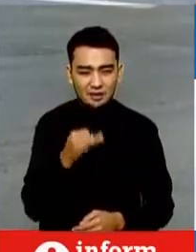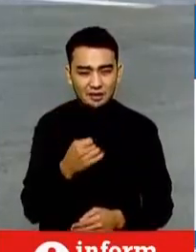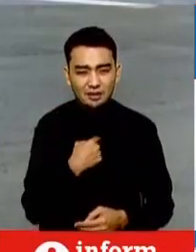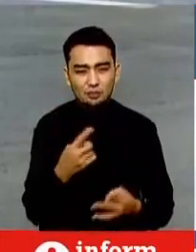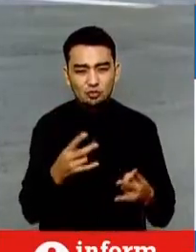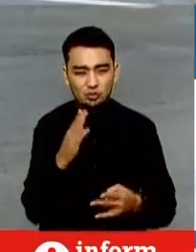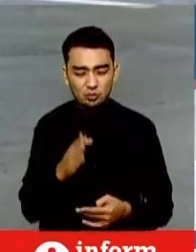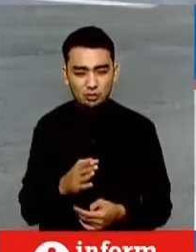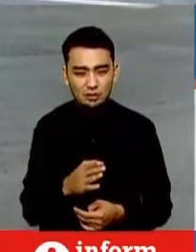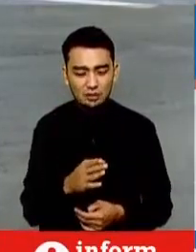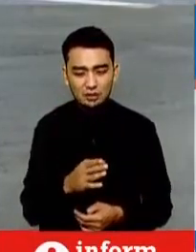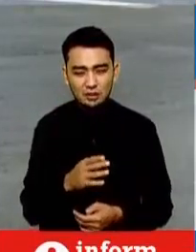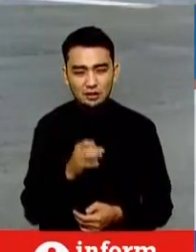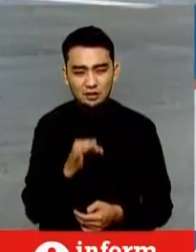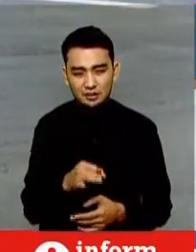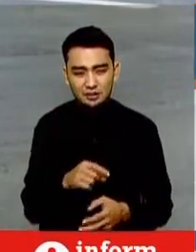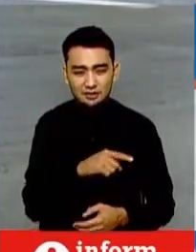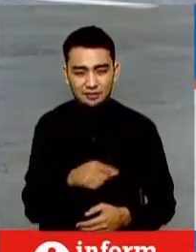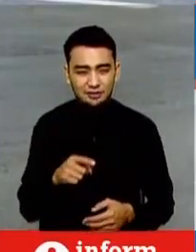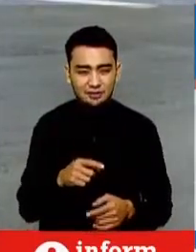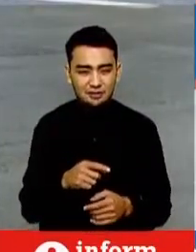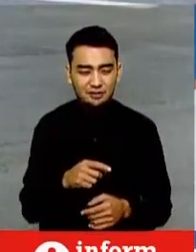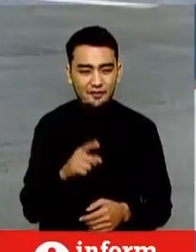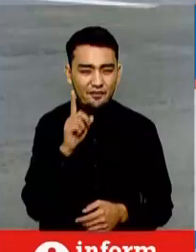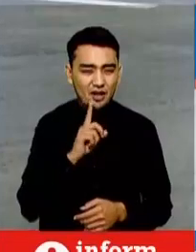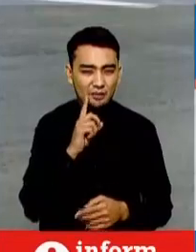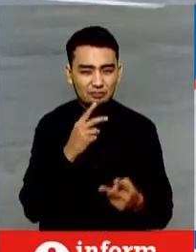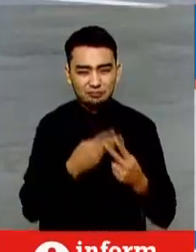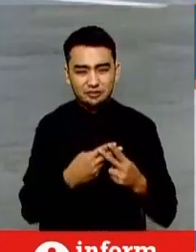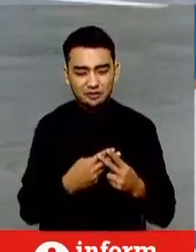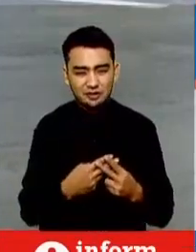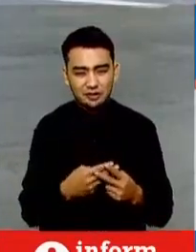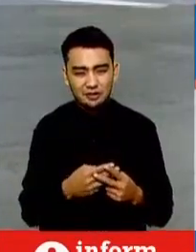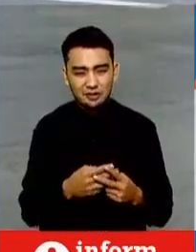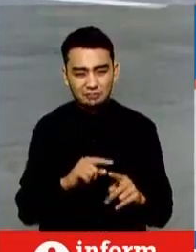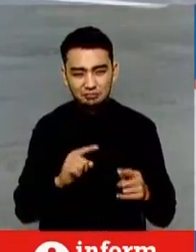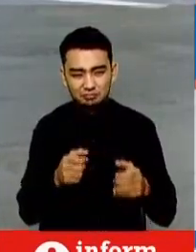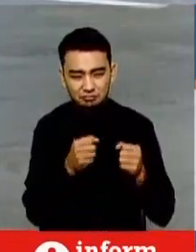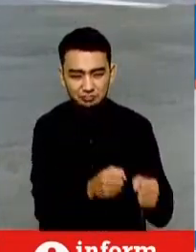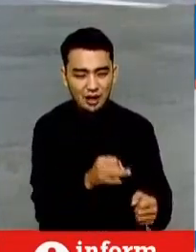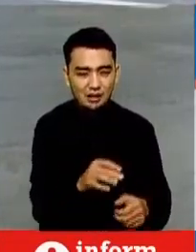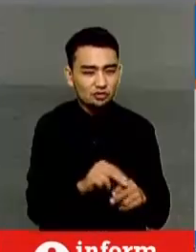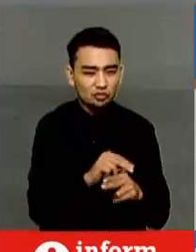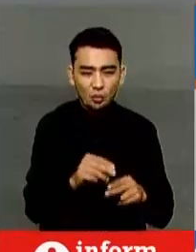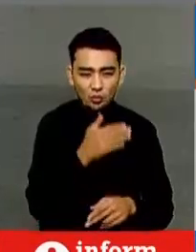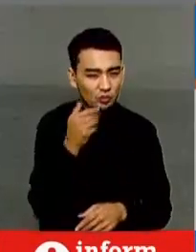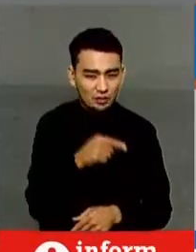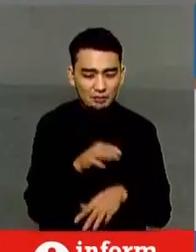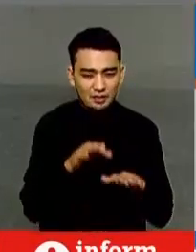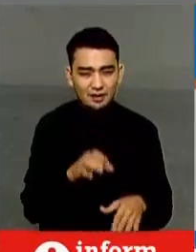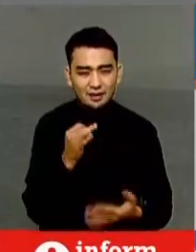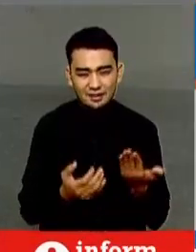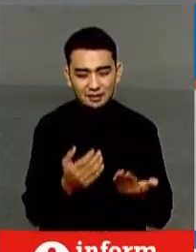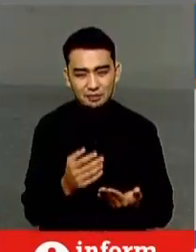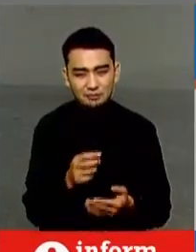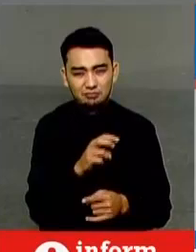приходится содержать их в камерах временного задержания, которые не лечебные учреждения, либо направлять их